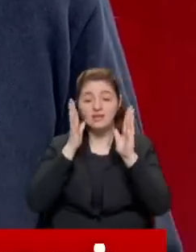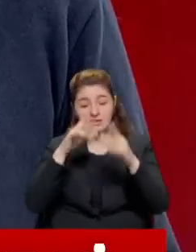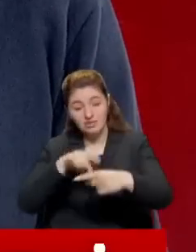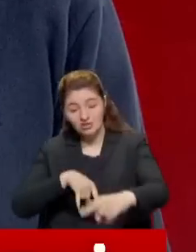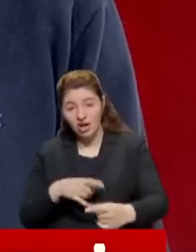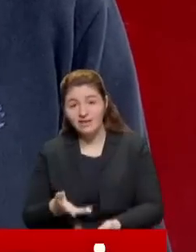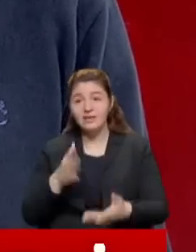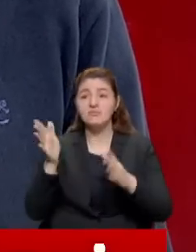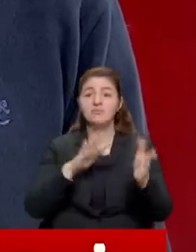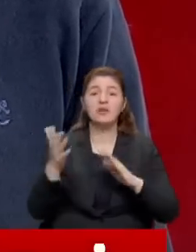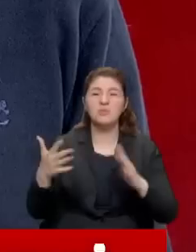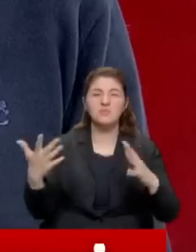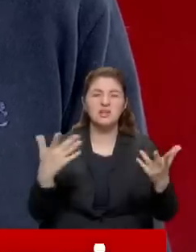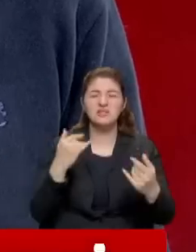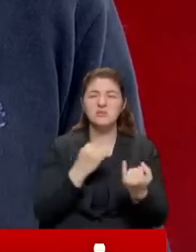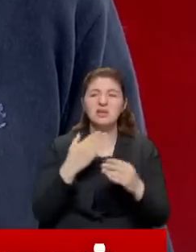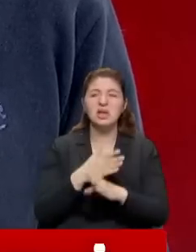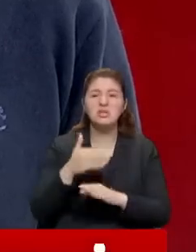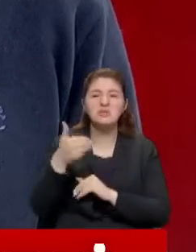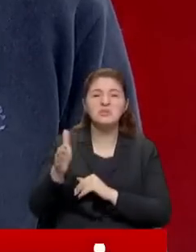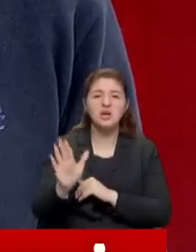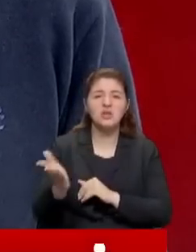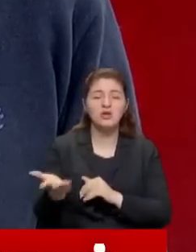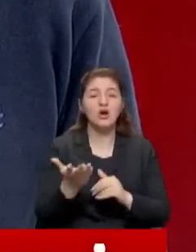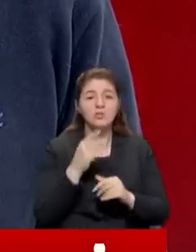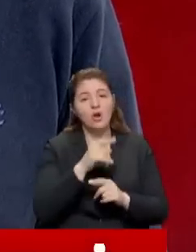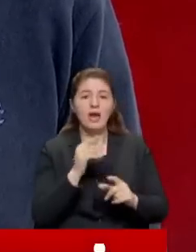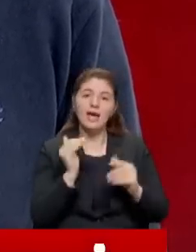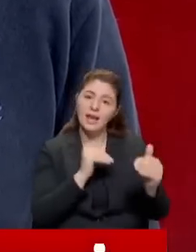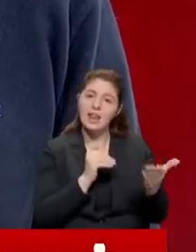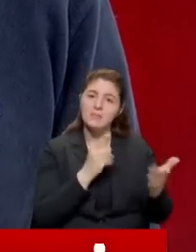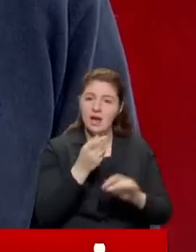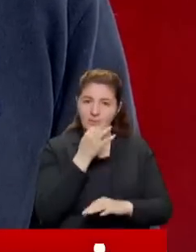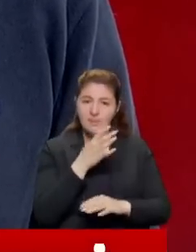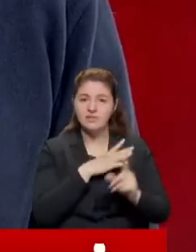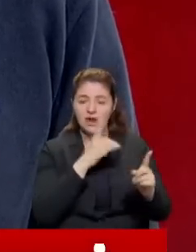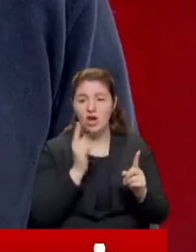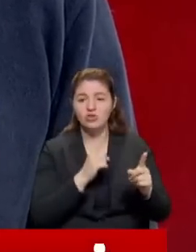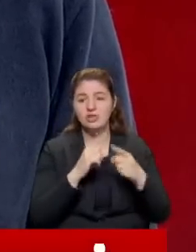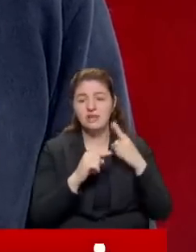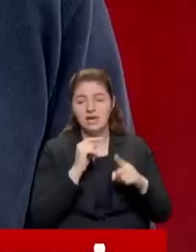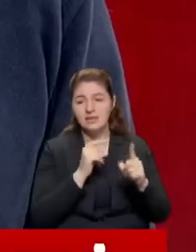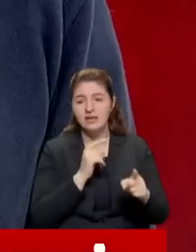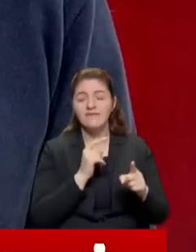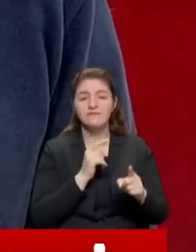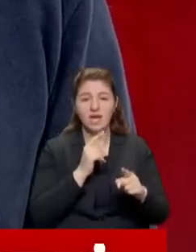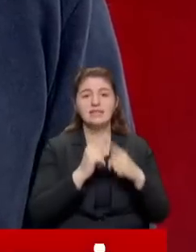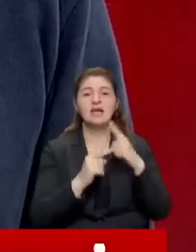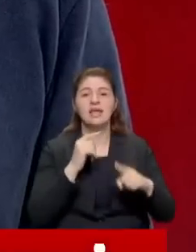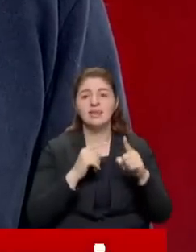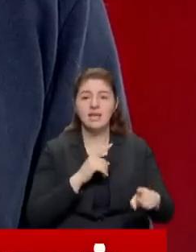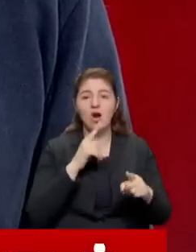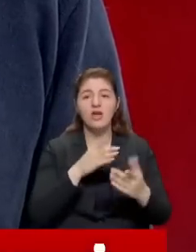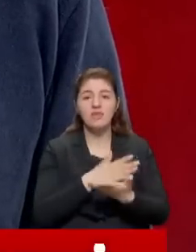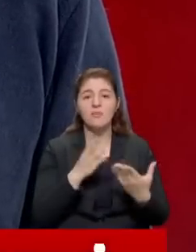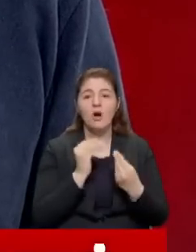başka tartışmaları o kadar gerçekliğin dışında kalıyor. Peki o zaman oraya geçelim. Bir haberimiz var. Önce siyaset ve siyasette